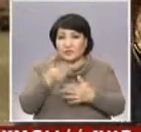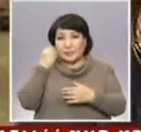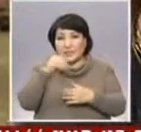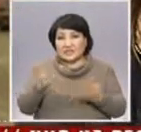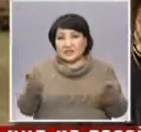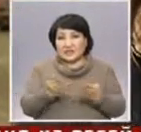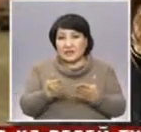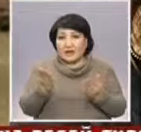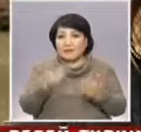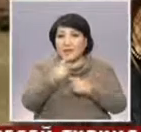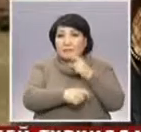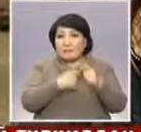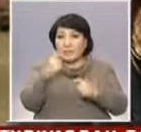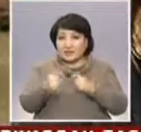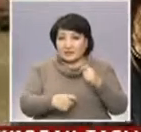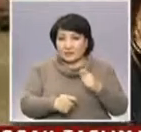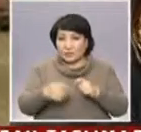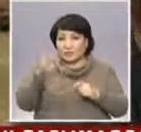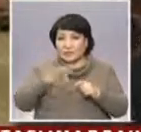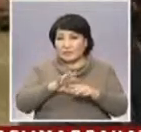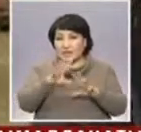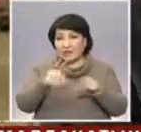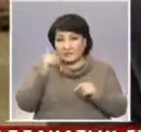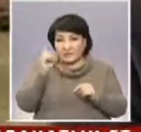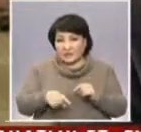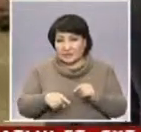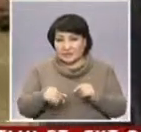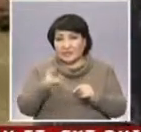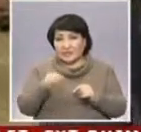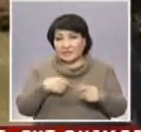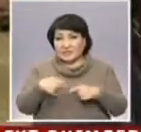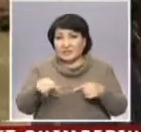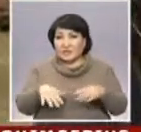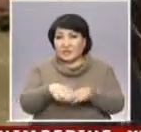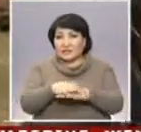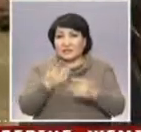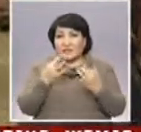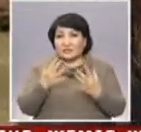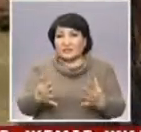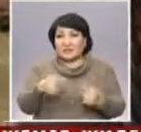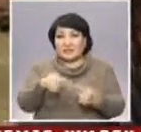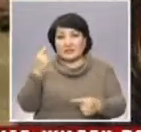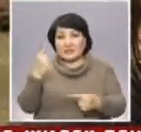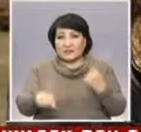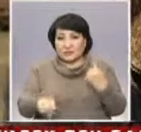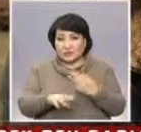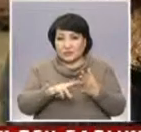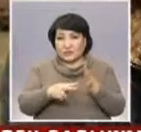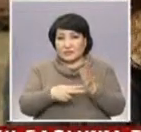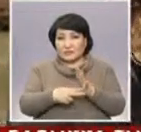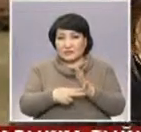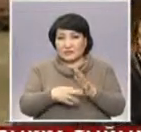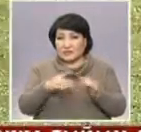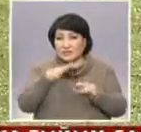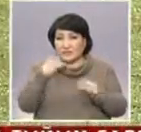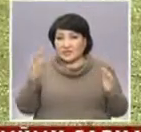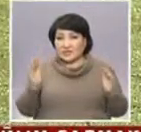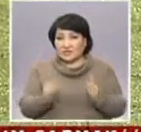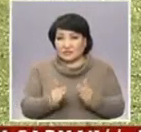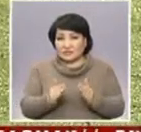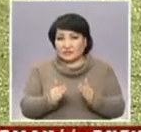материал қолданылады, барлығын білеміз. Алайда біздің футбол алаңы бұл талаптардың барлығына сай келмейді. Жоспардағыдан әлде қайда кіші.